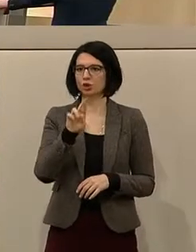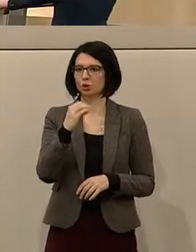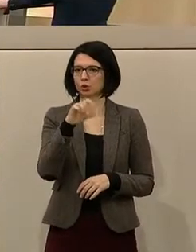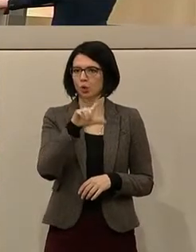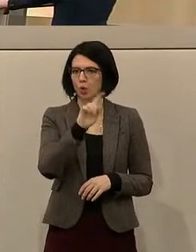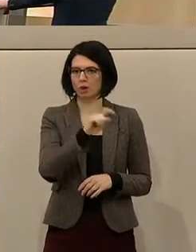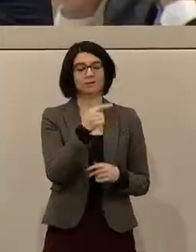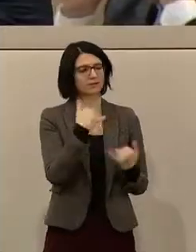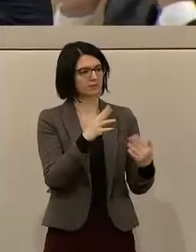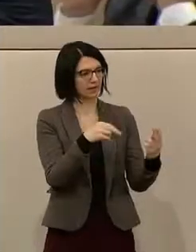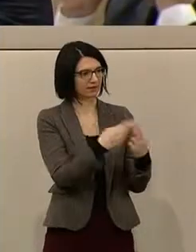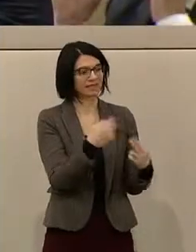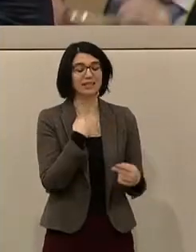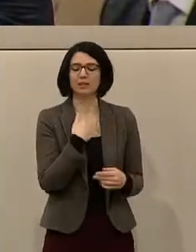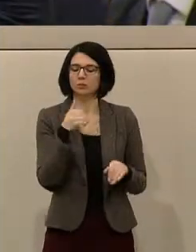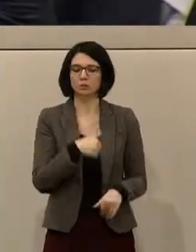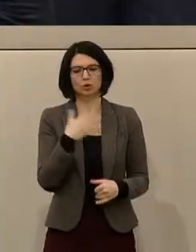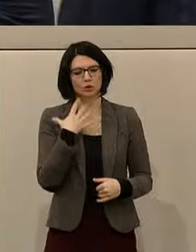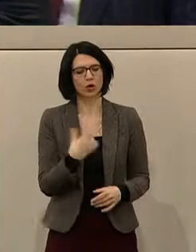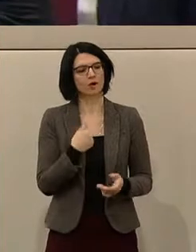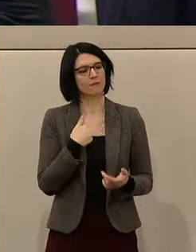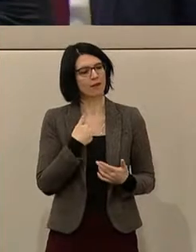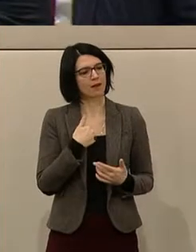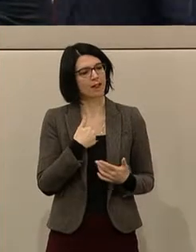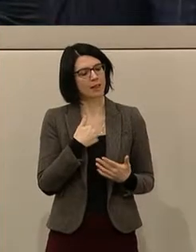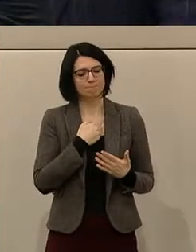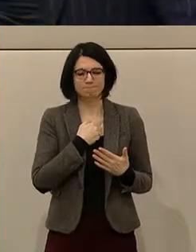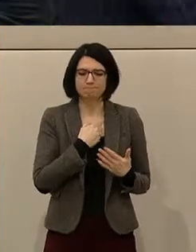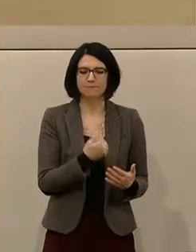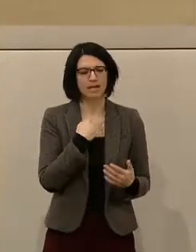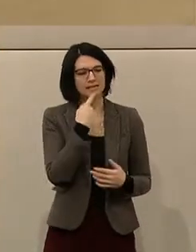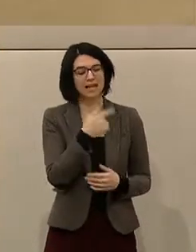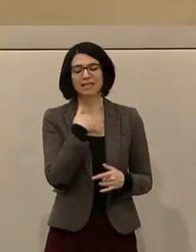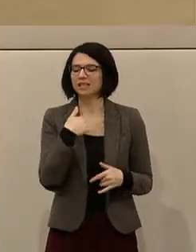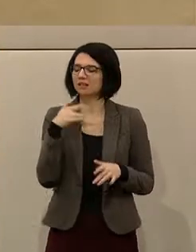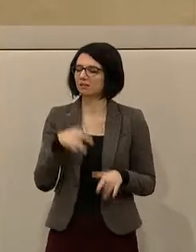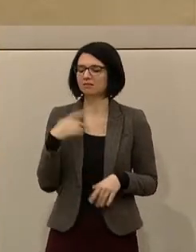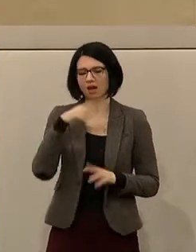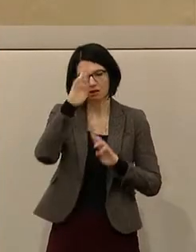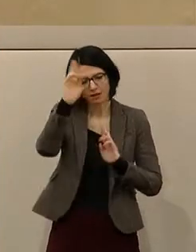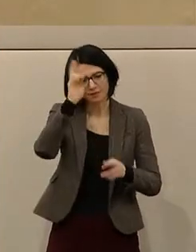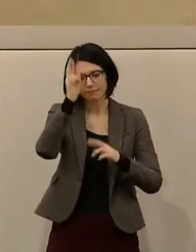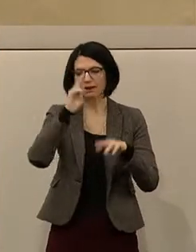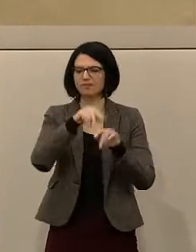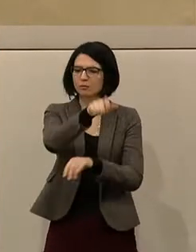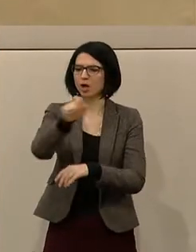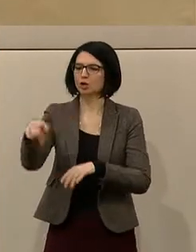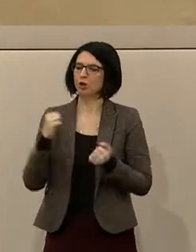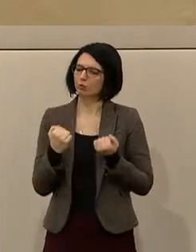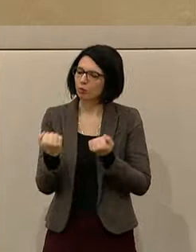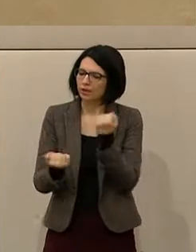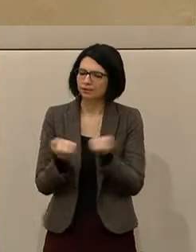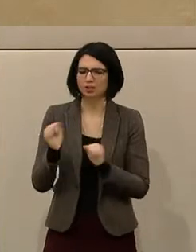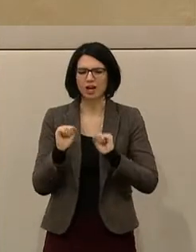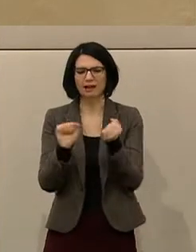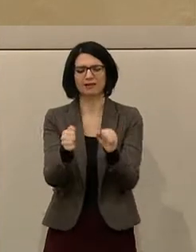Betone nochmal, dass ich tiefen Respekt vor allen Menschen habe, die sich engagieren, die sich politisch einbringen. Das war immer so